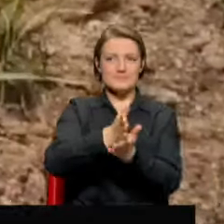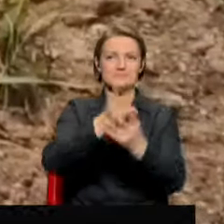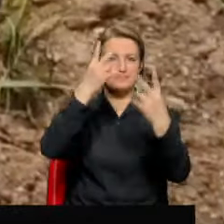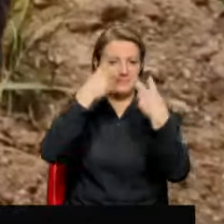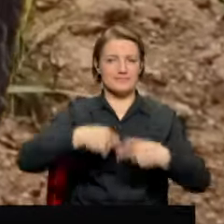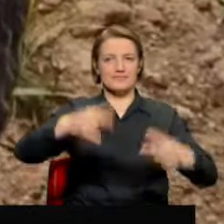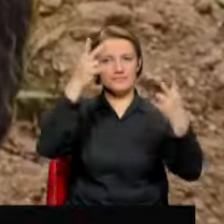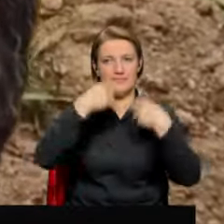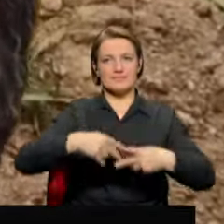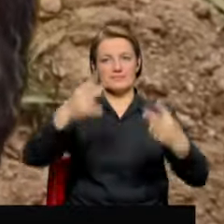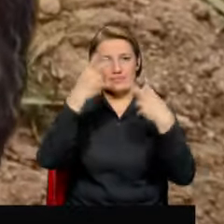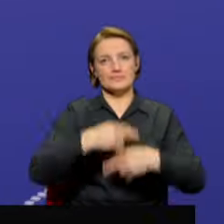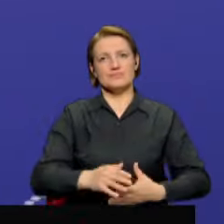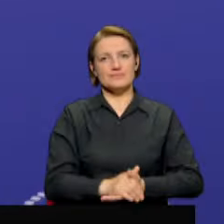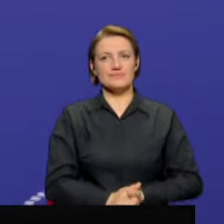döktü.